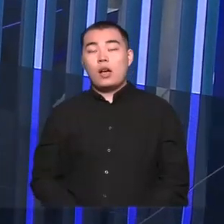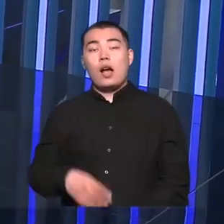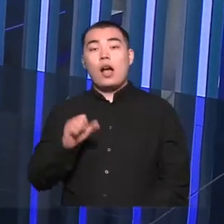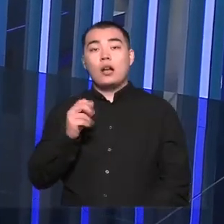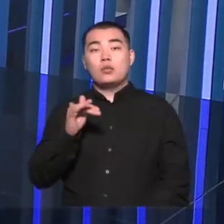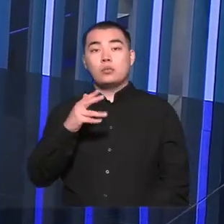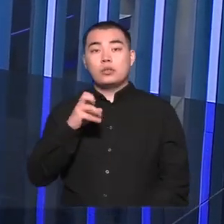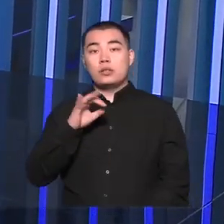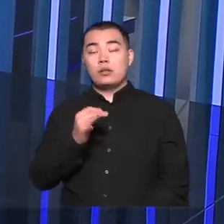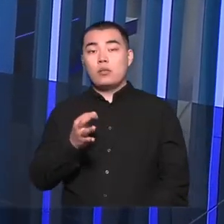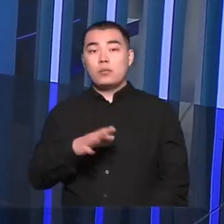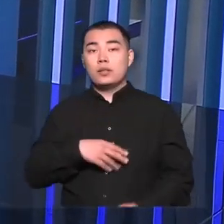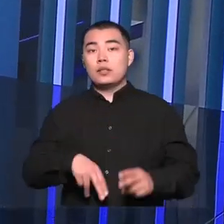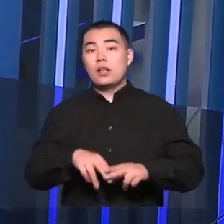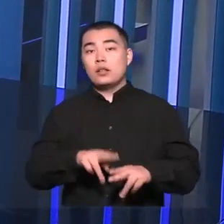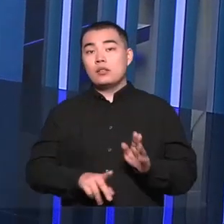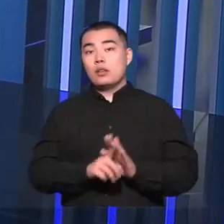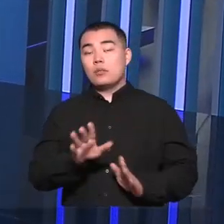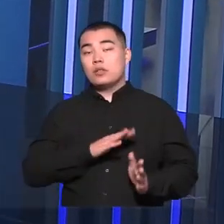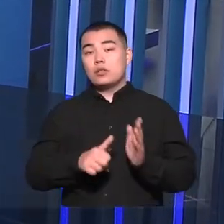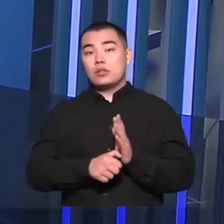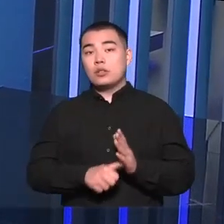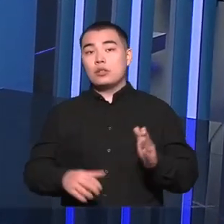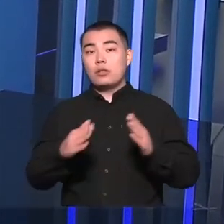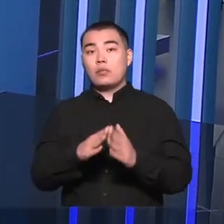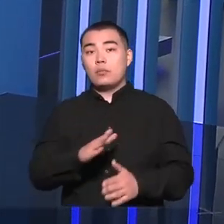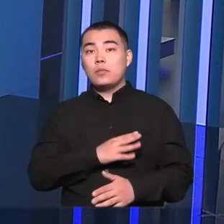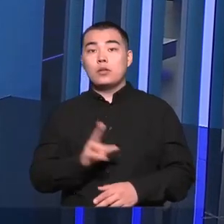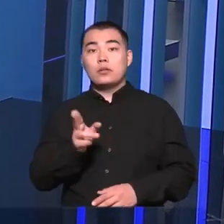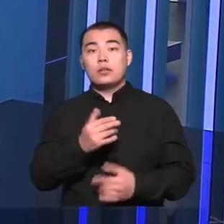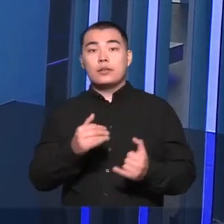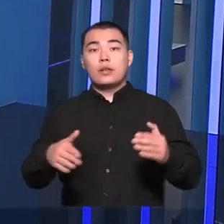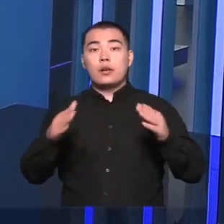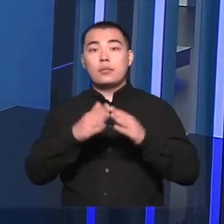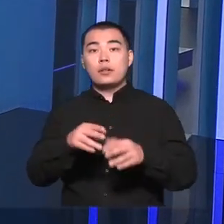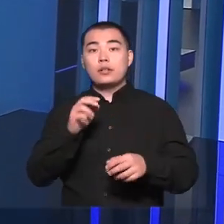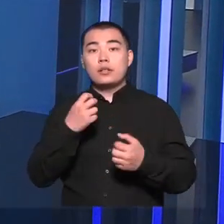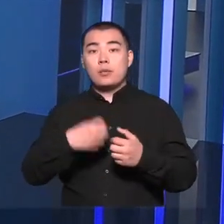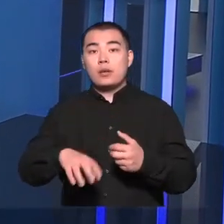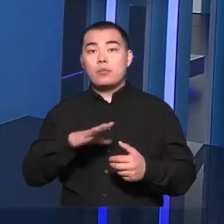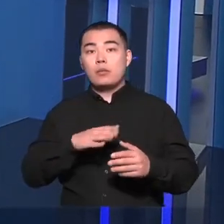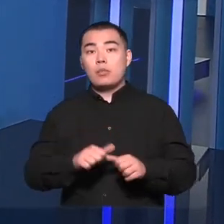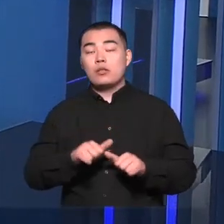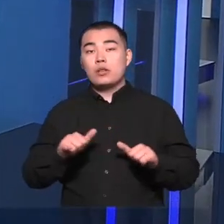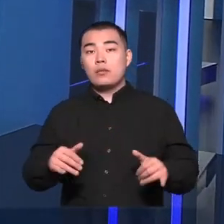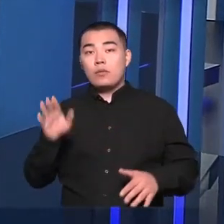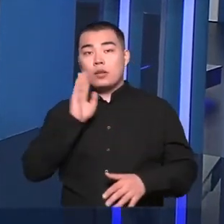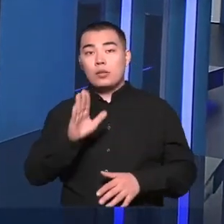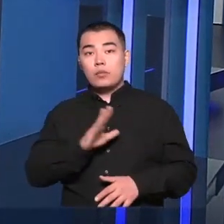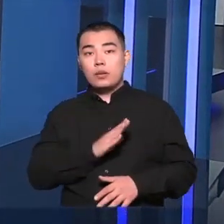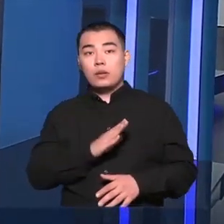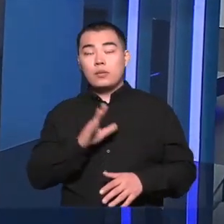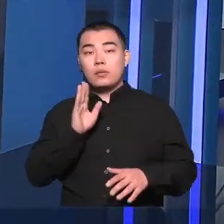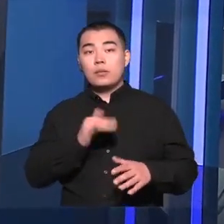В Актюбинской области начато строительство около 600 домов для тех, чьи дома разрушила большая вода.